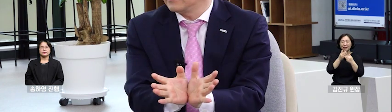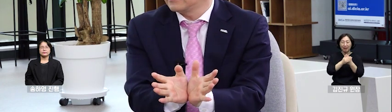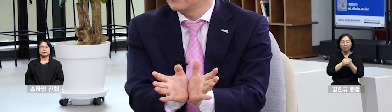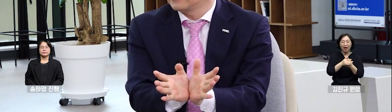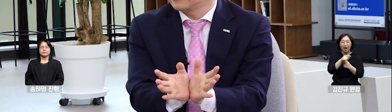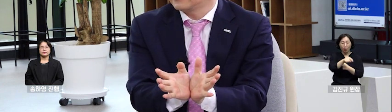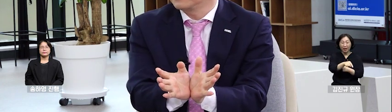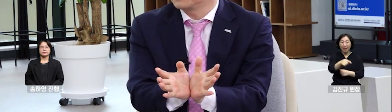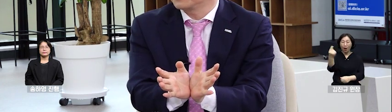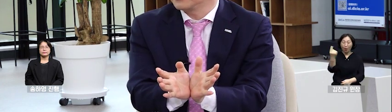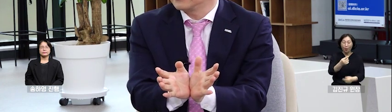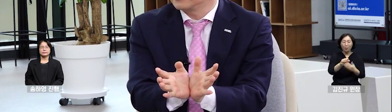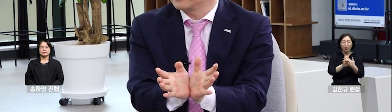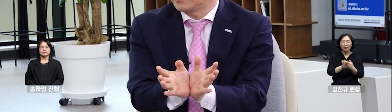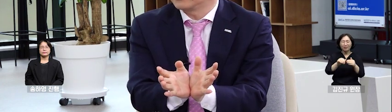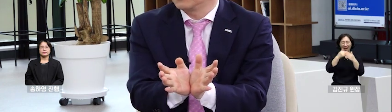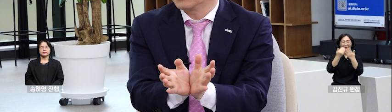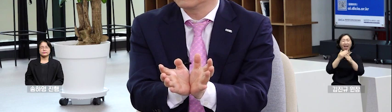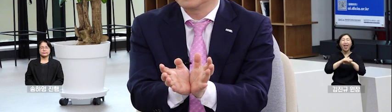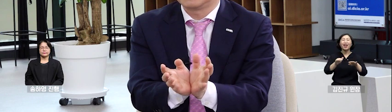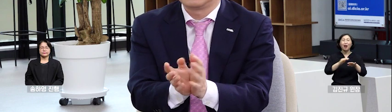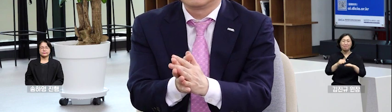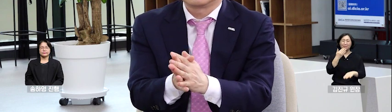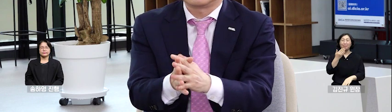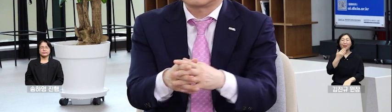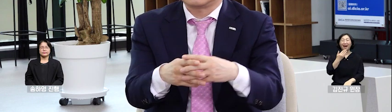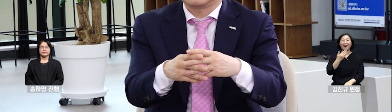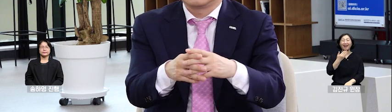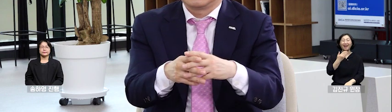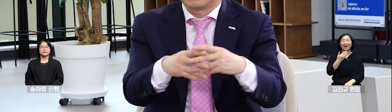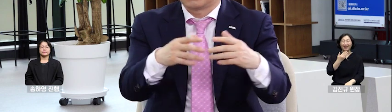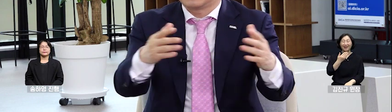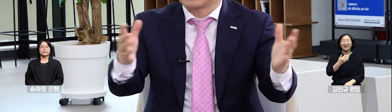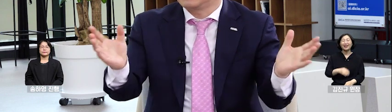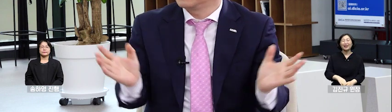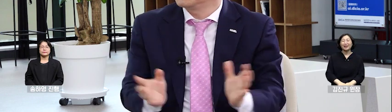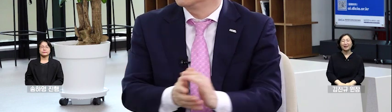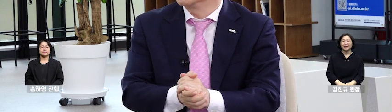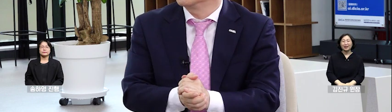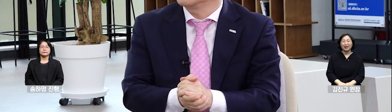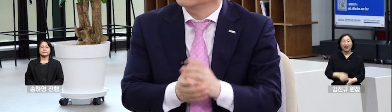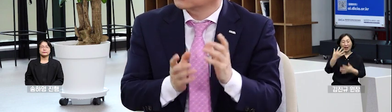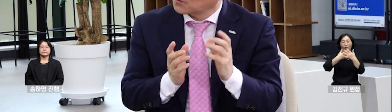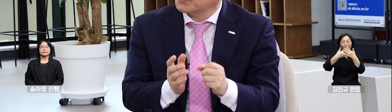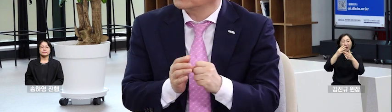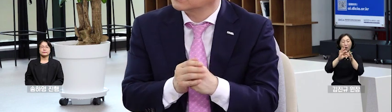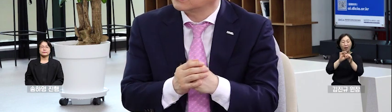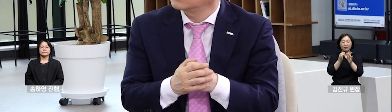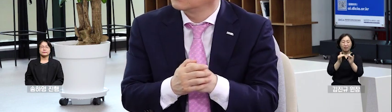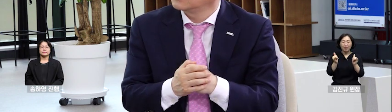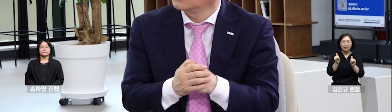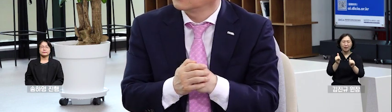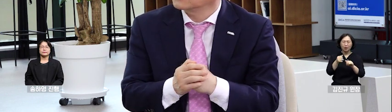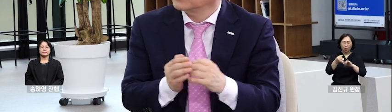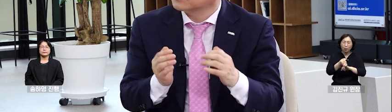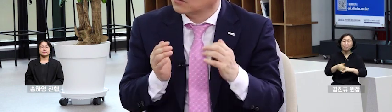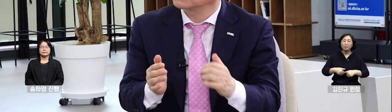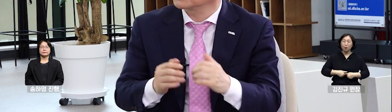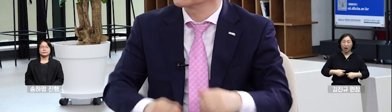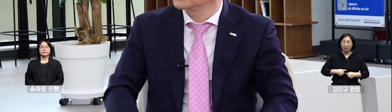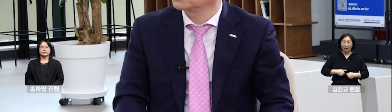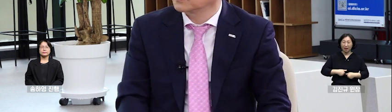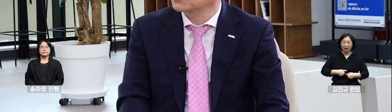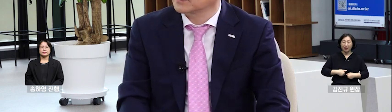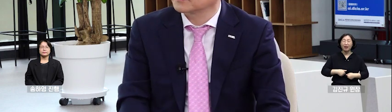다행인데 하는 것들을 저희가 좀 만들려고 하고요 실제 영화에 관련된 분들도 이게 꼭 필요하다 으 라고 해서